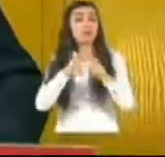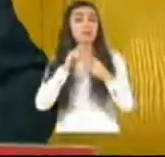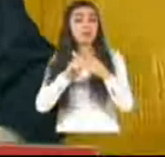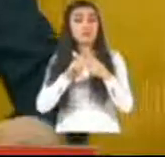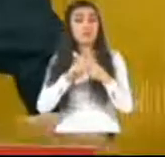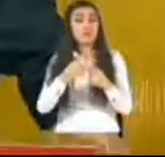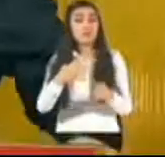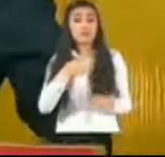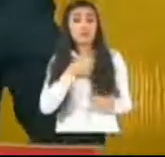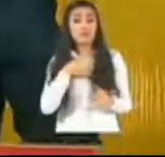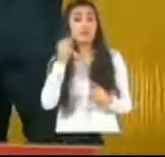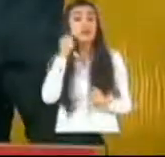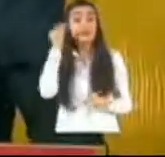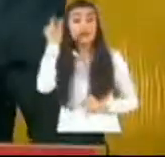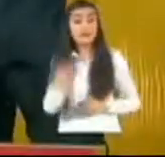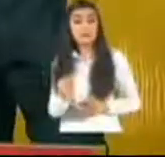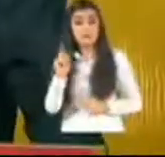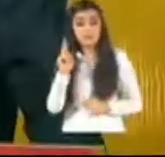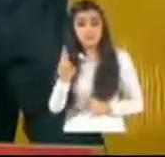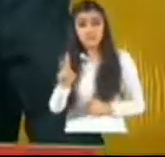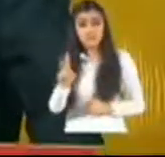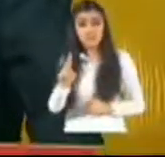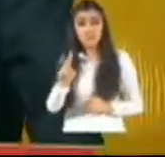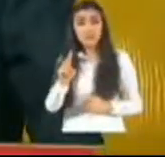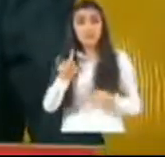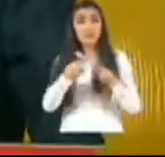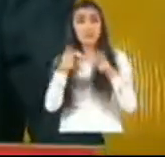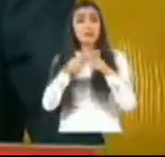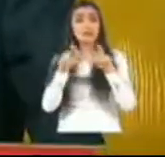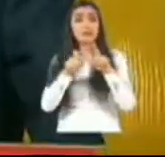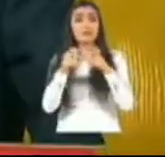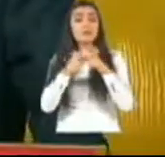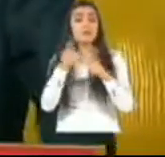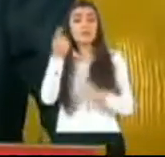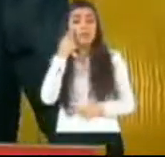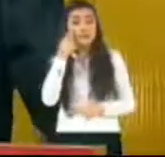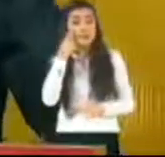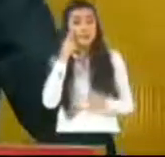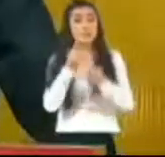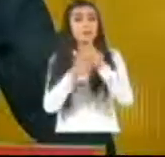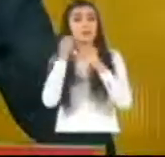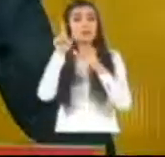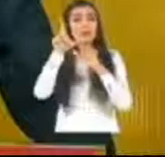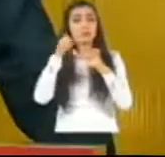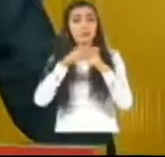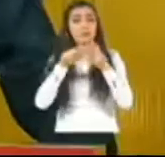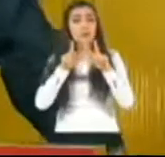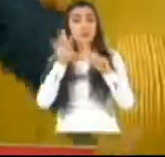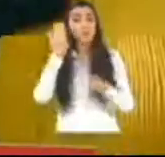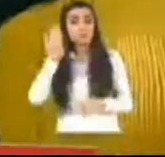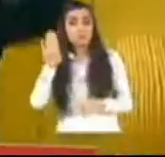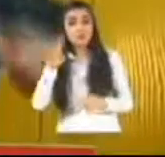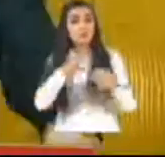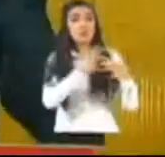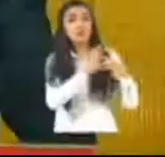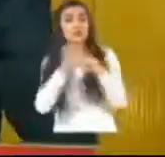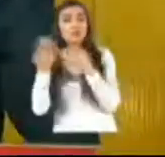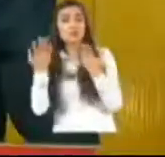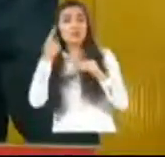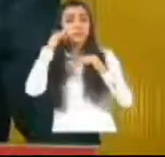Siyasetimizin öznesi insan, nesnesi devlet, yüklemi demokrasi, cümlesi ise